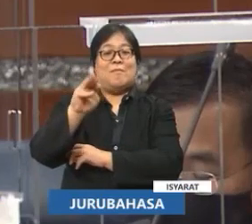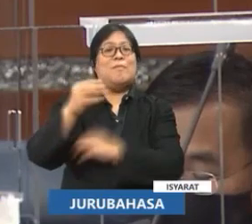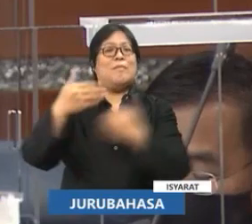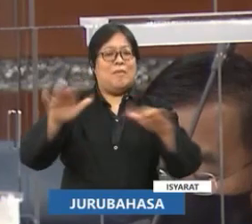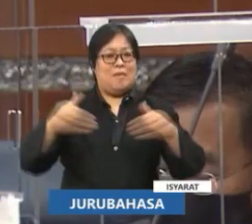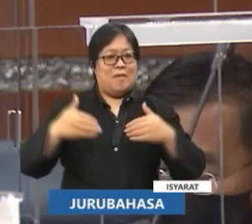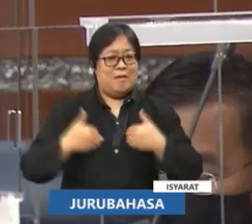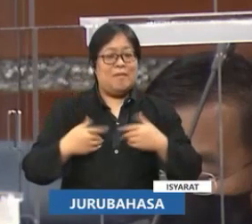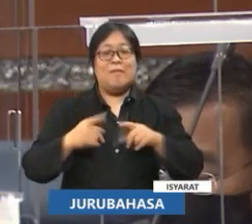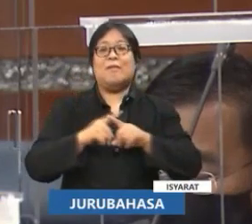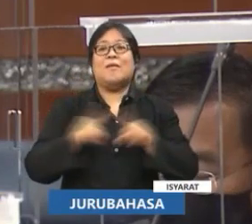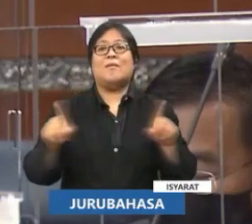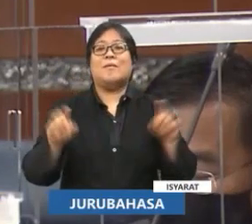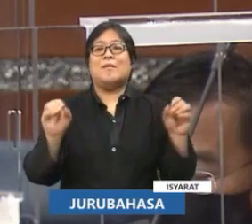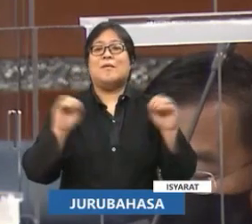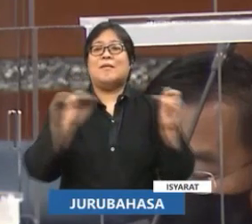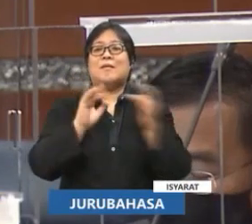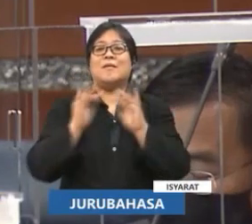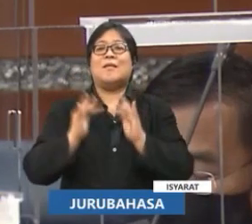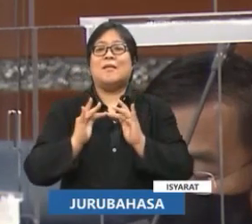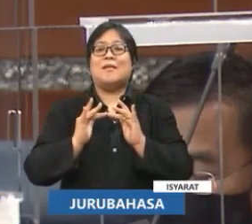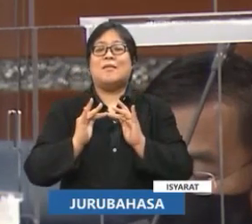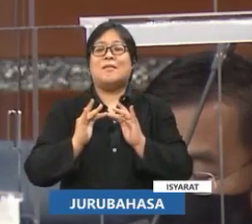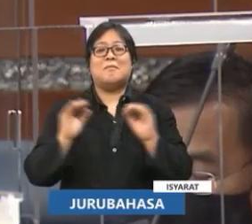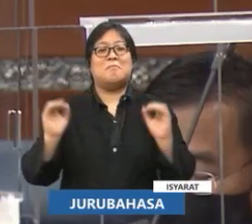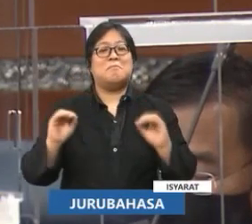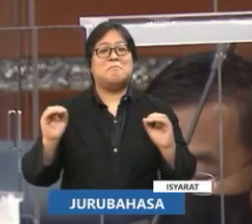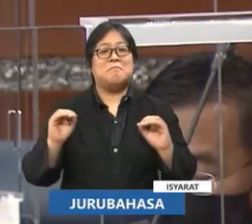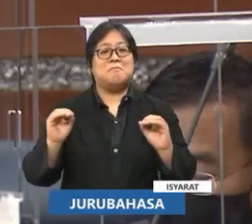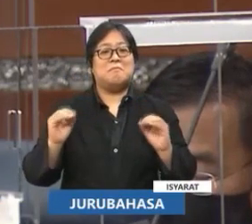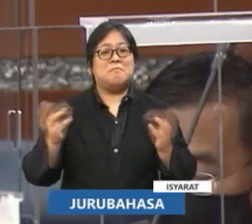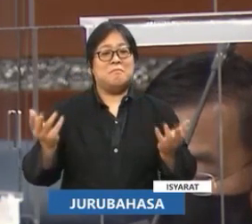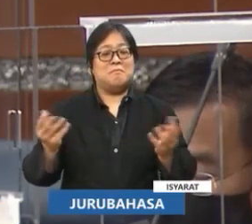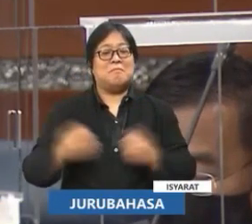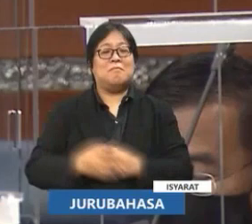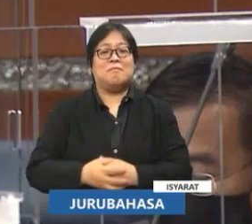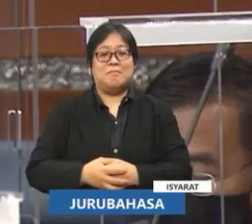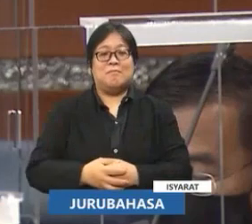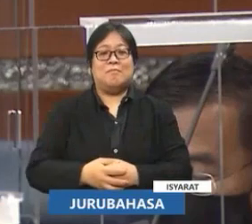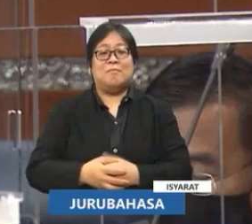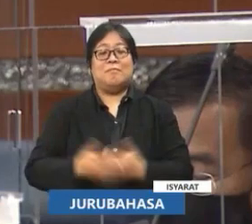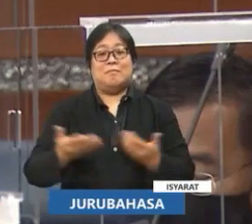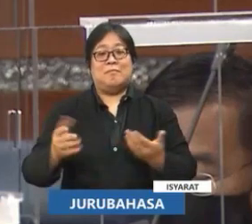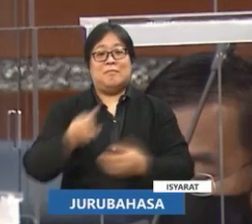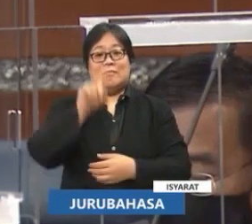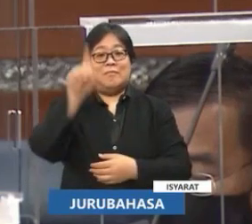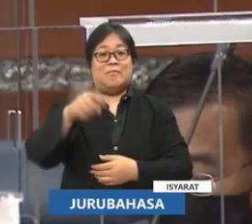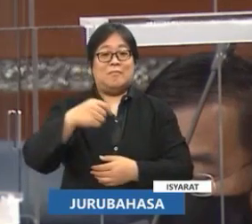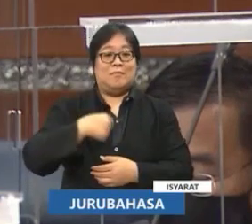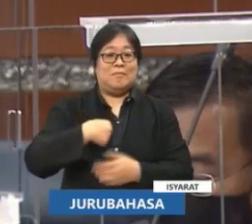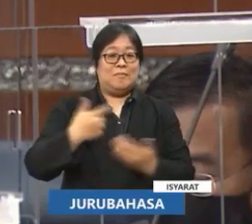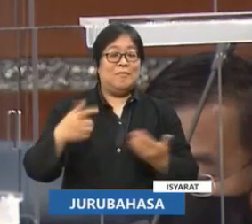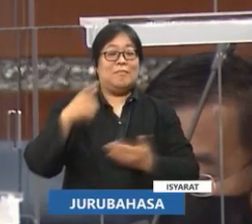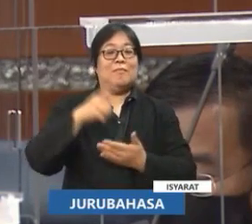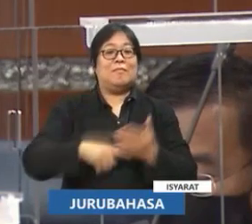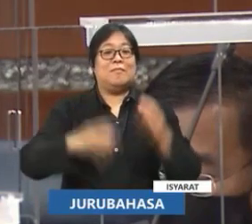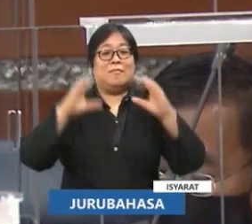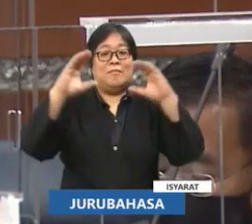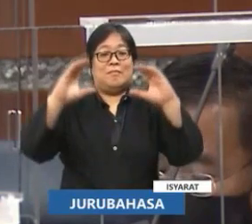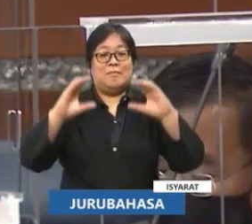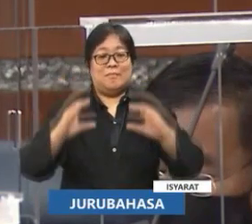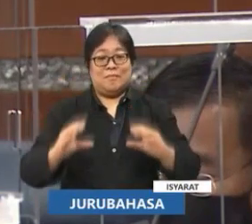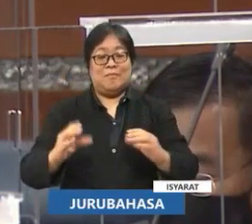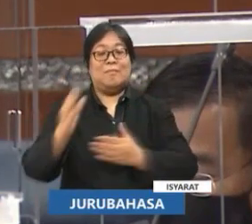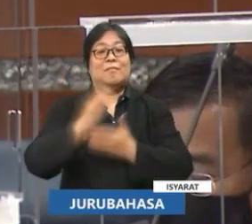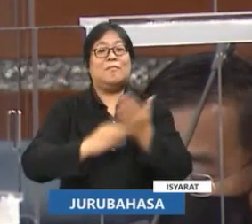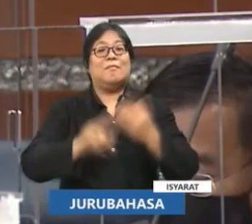tetapi tidak ada network sekali. Tidak ada internet coverage, tak ada line coverage juga. So soalan saya, apakah langkah solusi